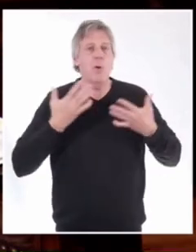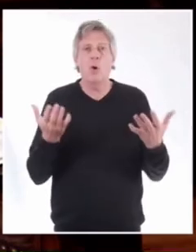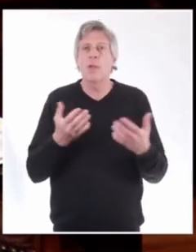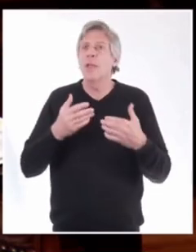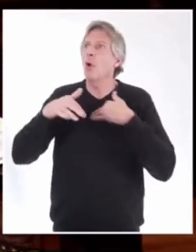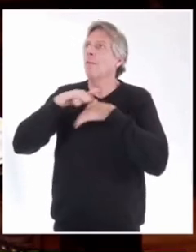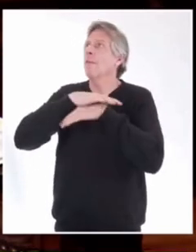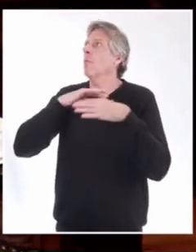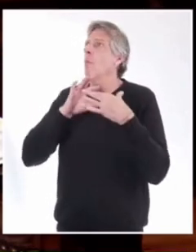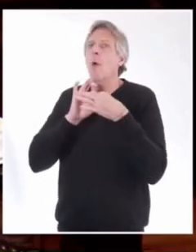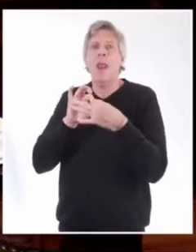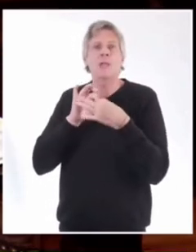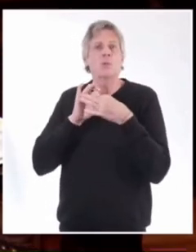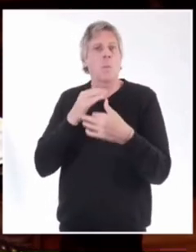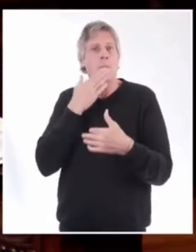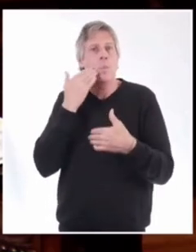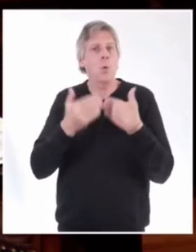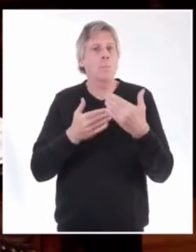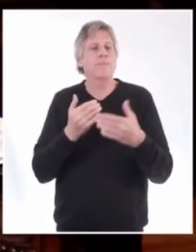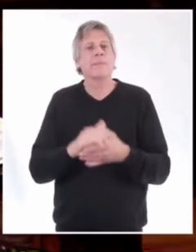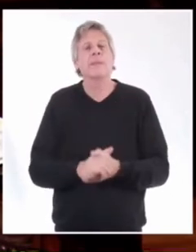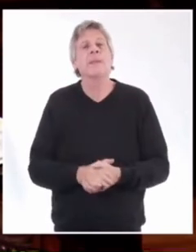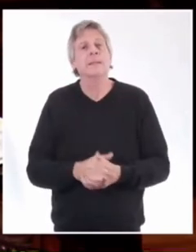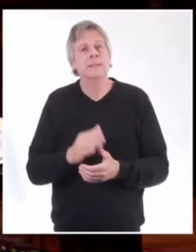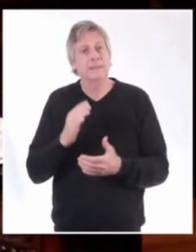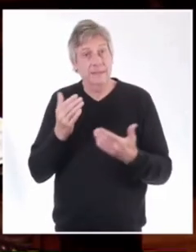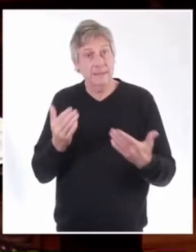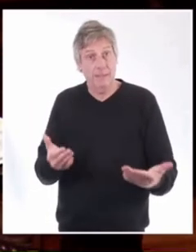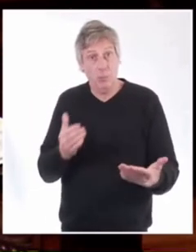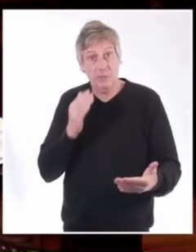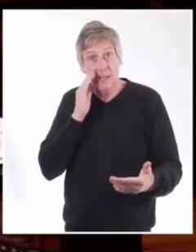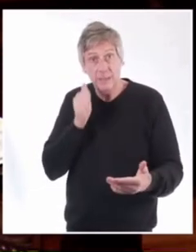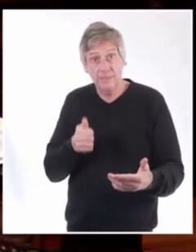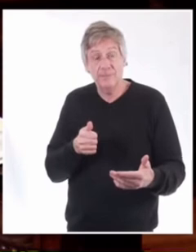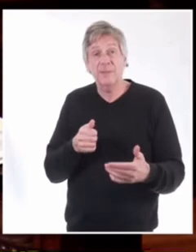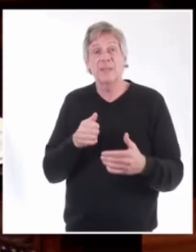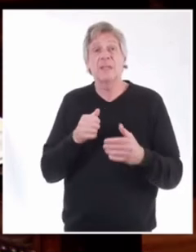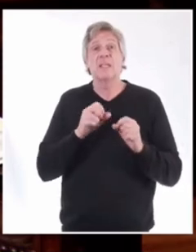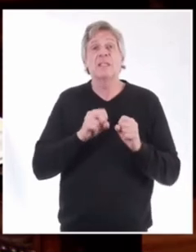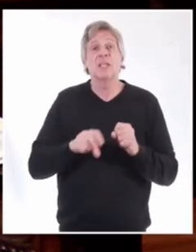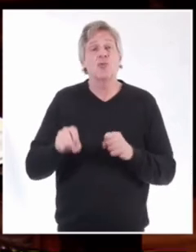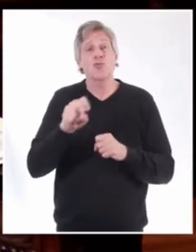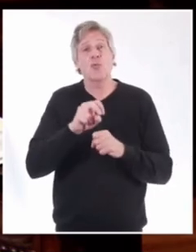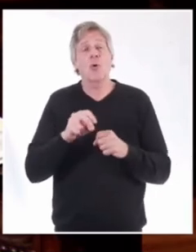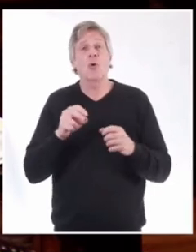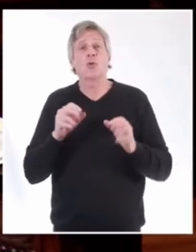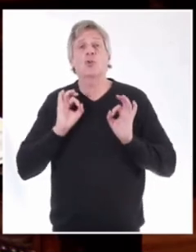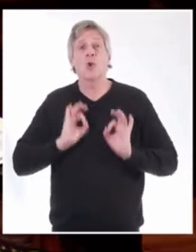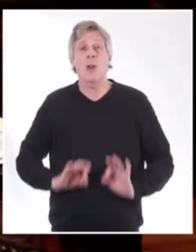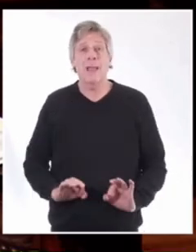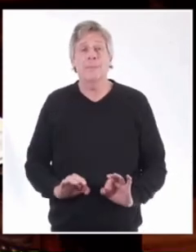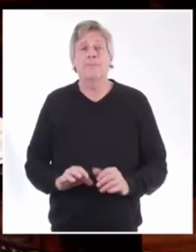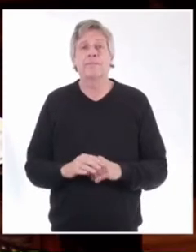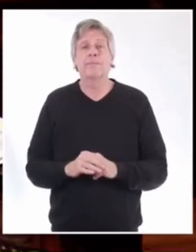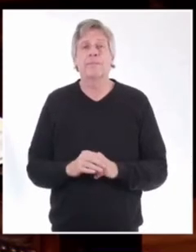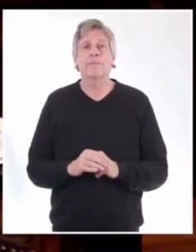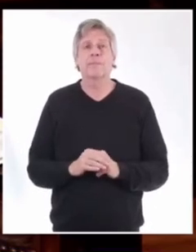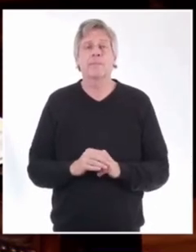l'environnement. C'est pourquoi nous souhaitons vous interpeller aujourd'hui au sujet des séjours scolaires au-delà